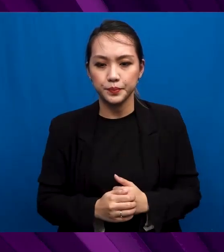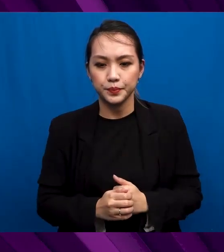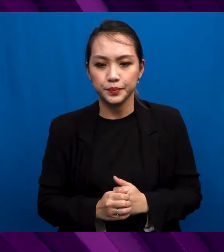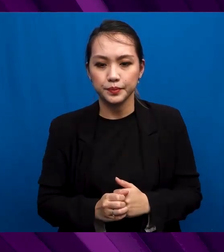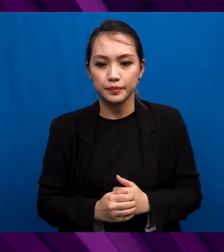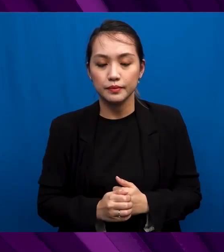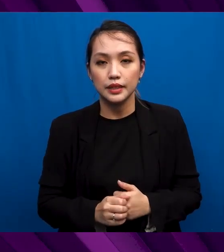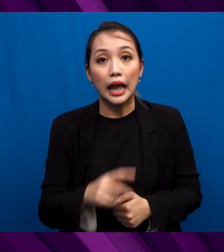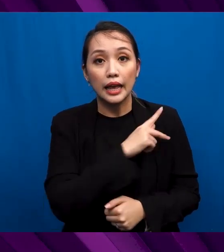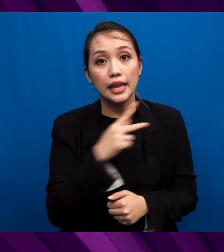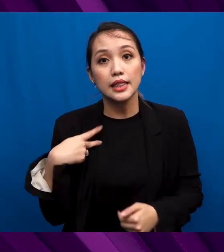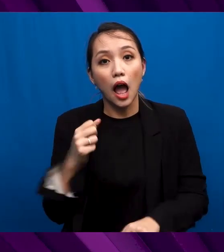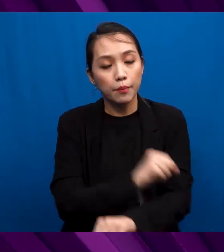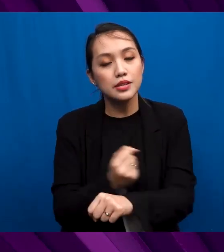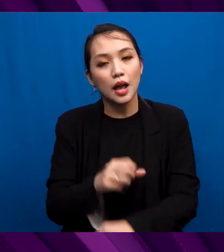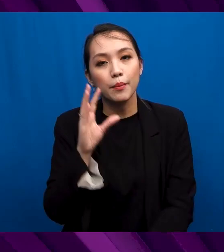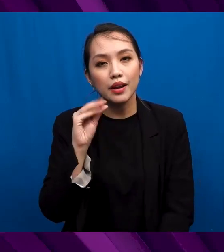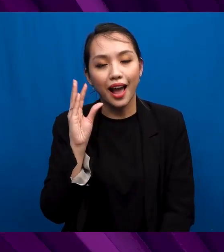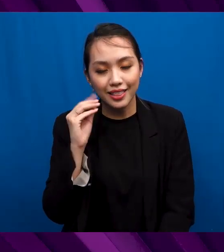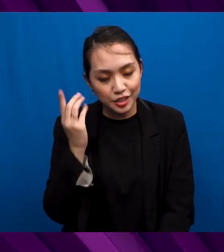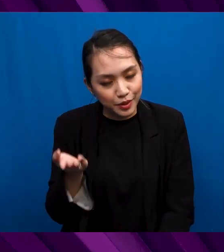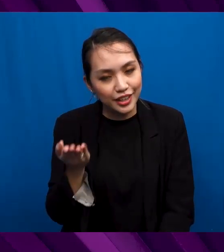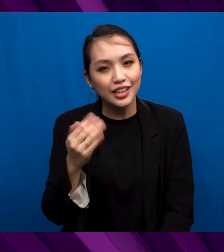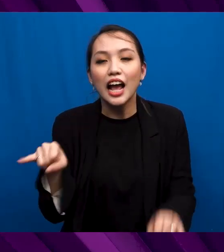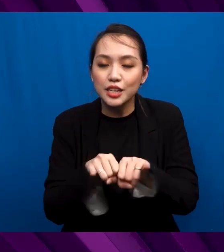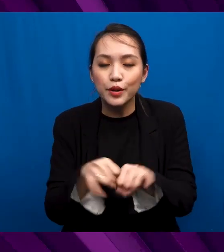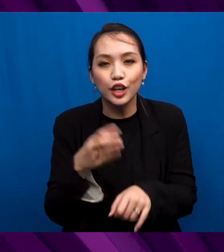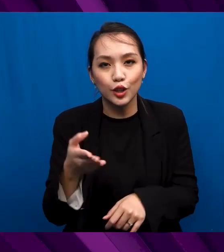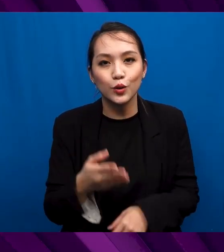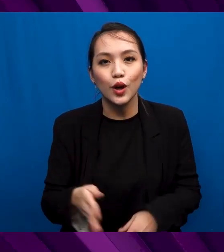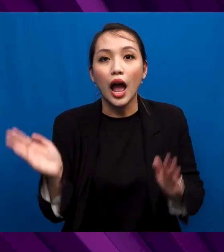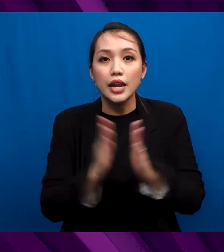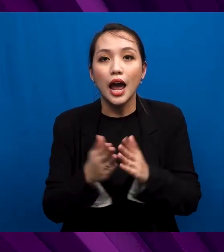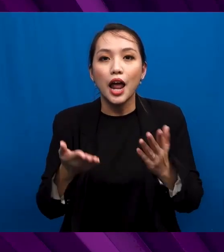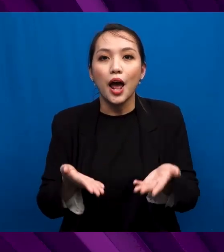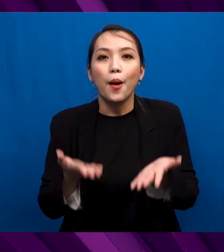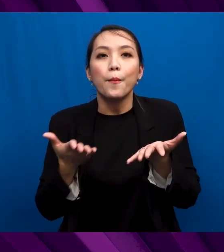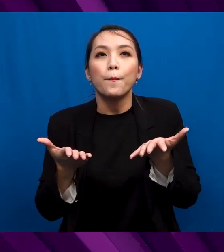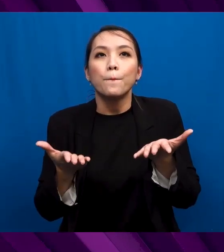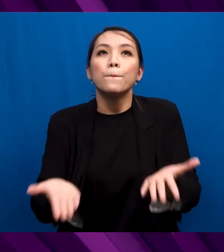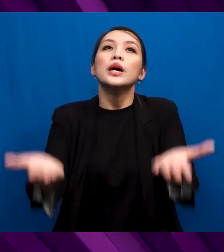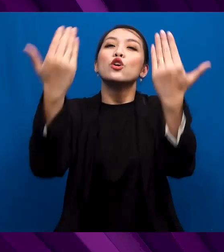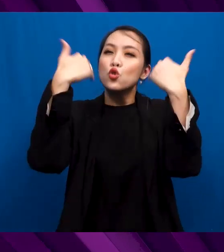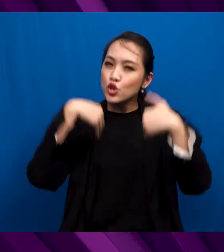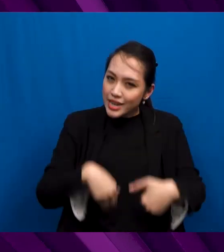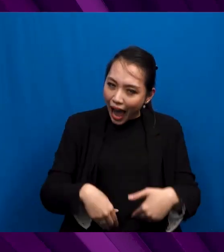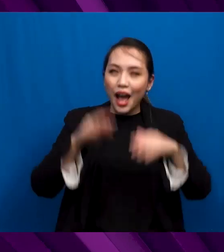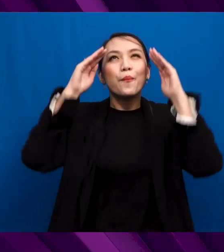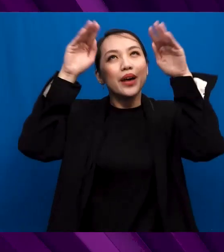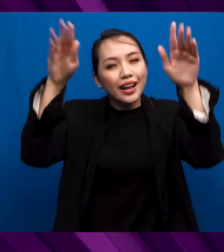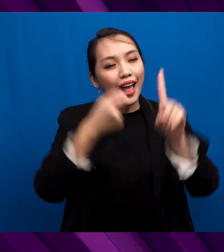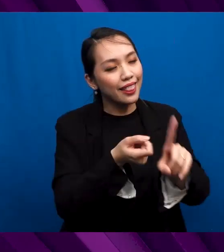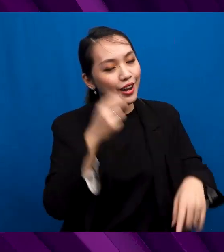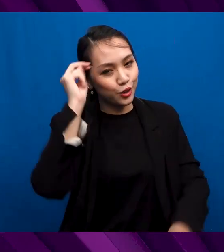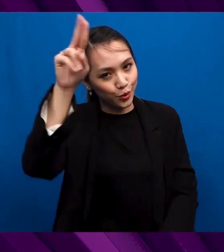Kita boleh berkata begitu dan mengundang berkat Allah. Ada waktunya ketika saya ampuni seseorang, padahal